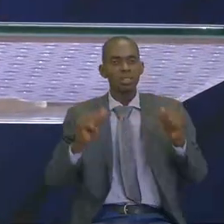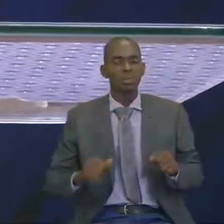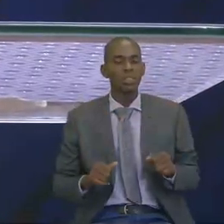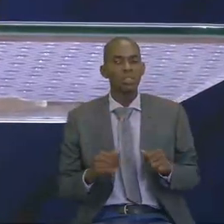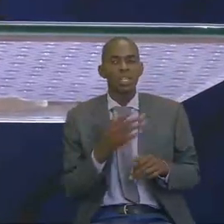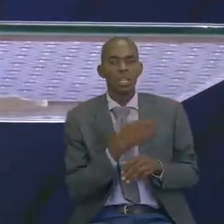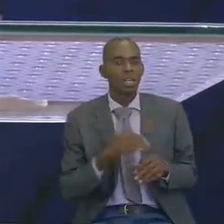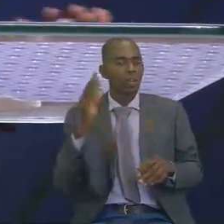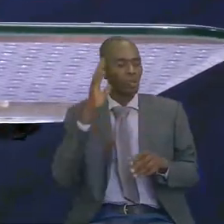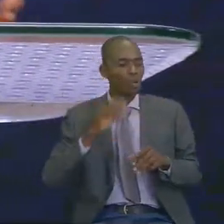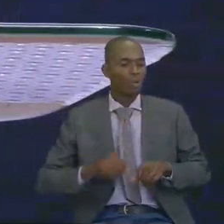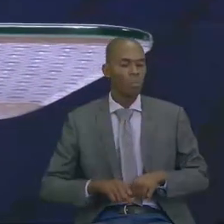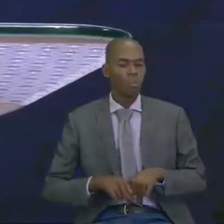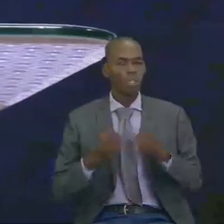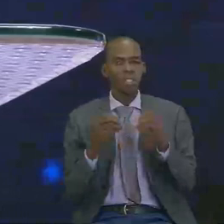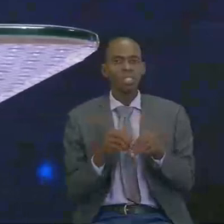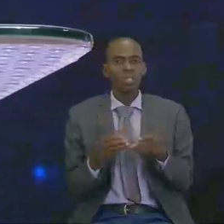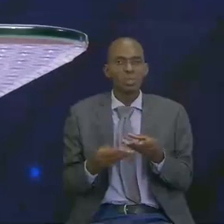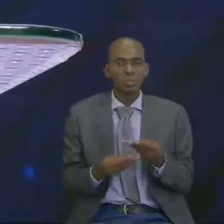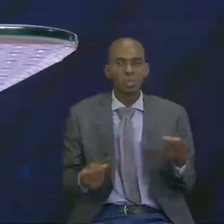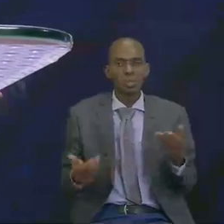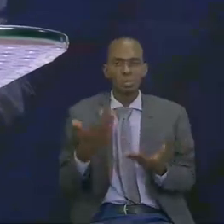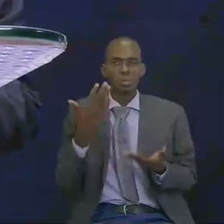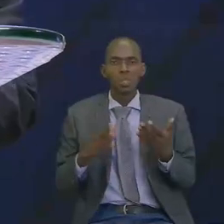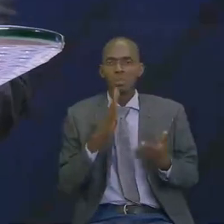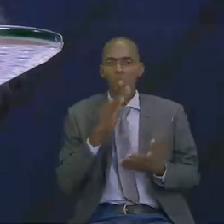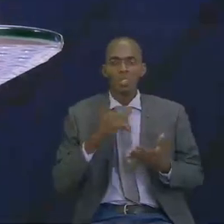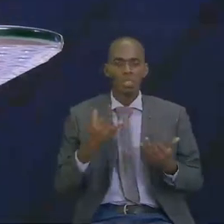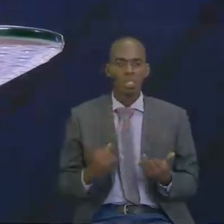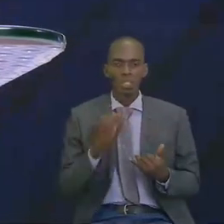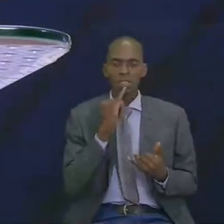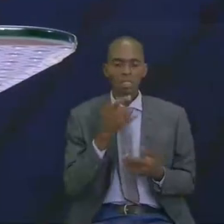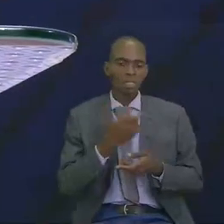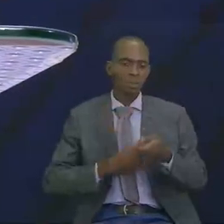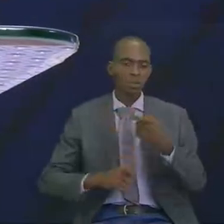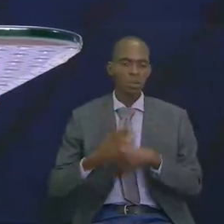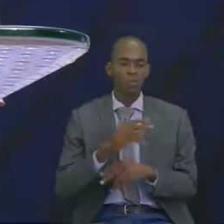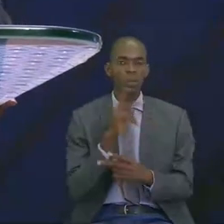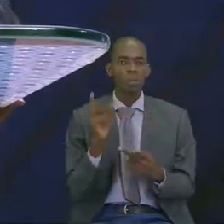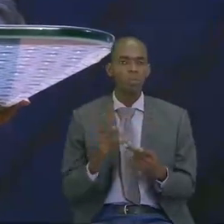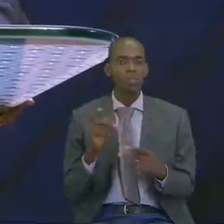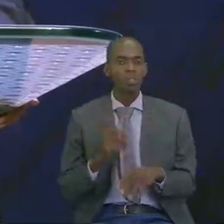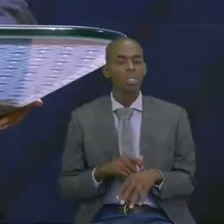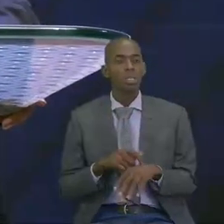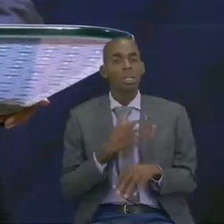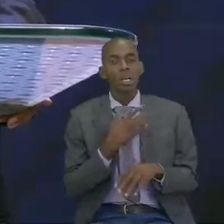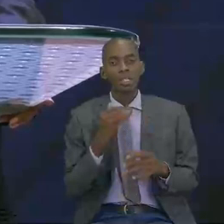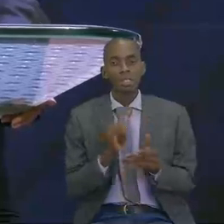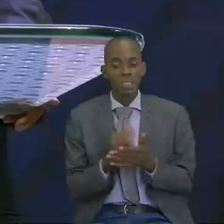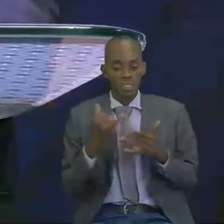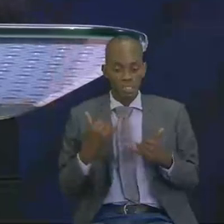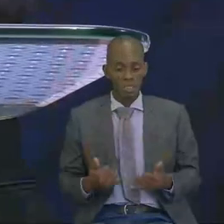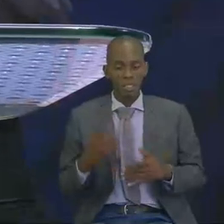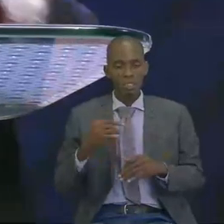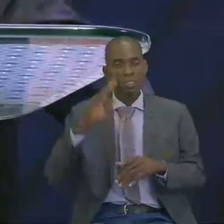affirme. Ici, David, en position de prophète, nous dit maintenant que le Fils de